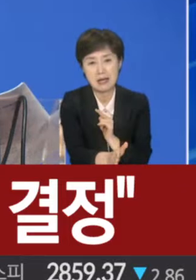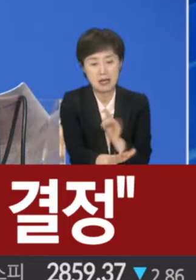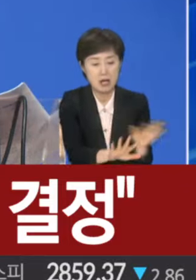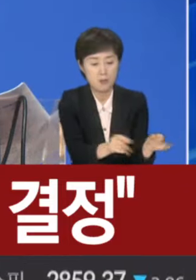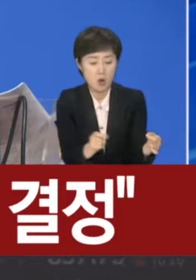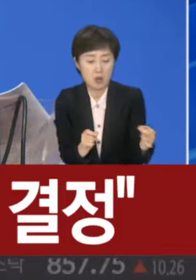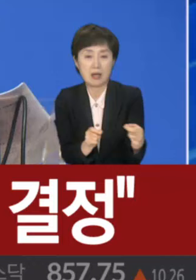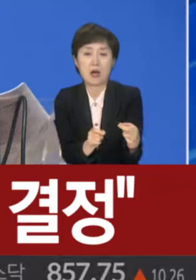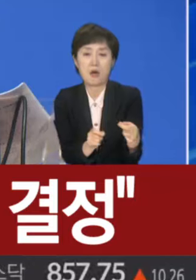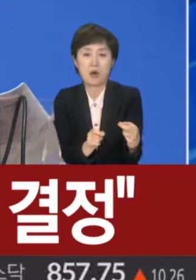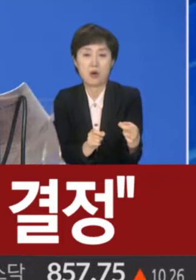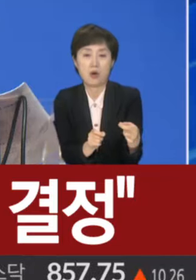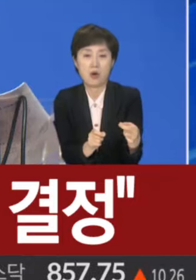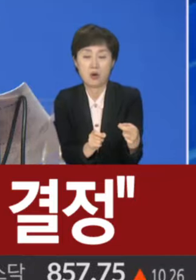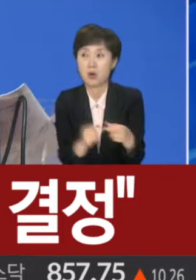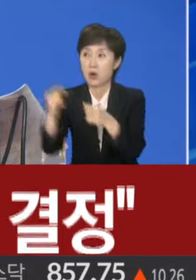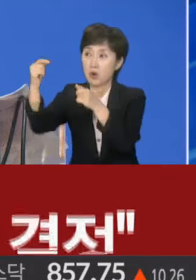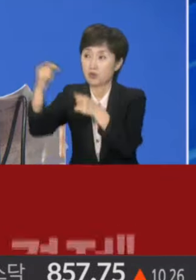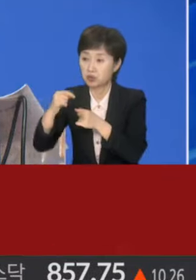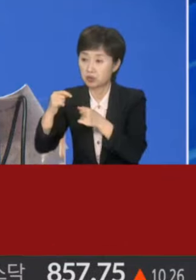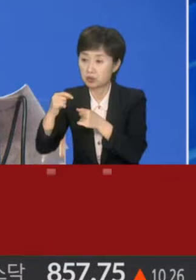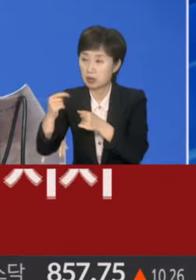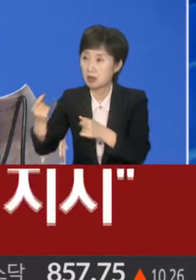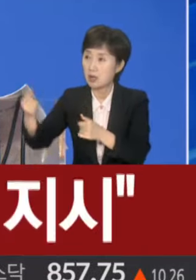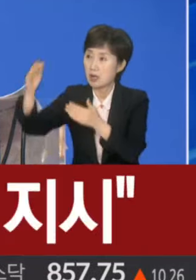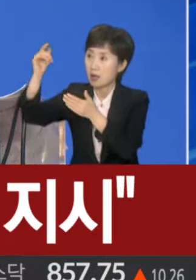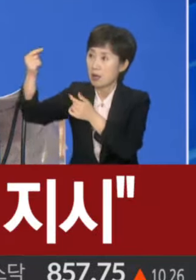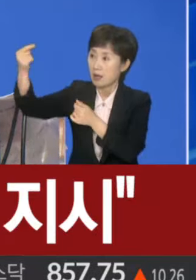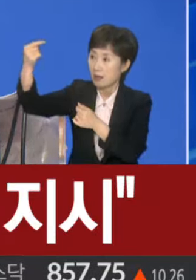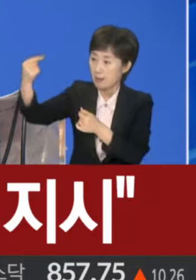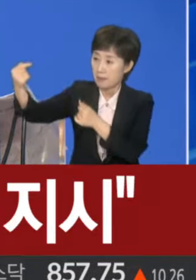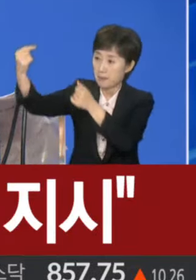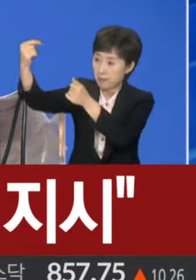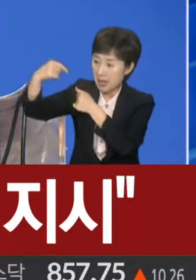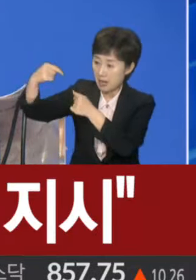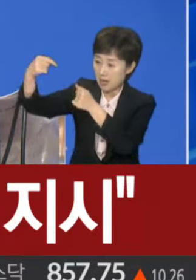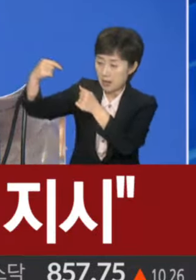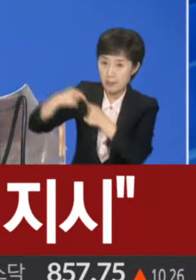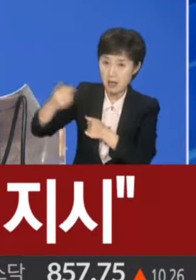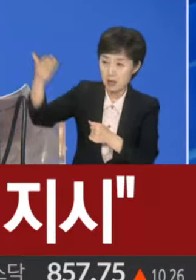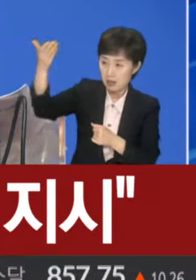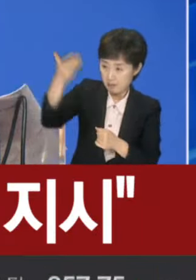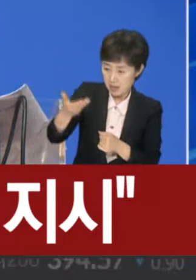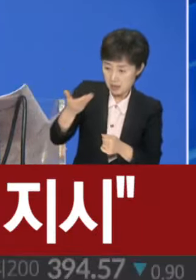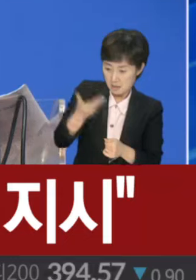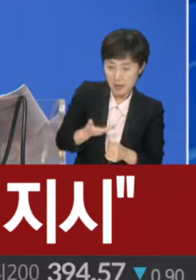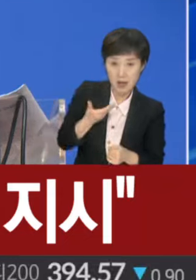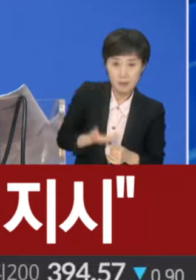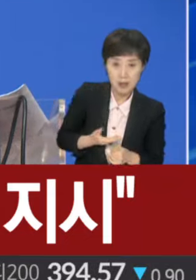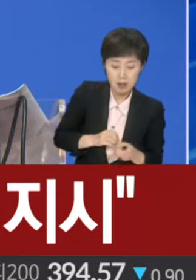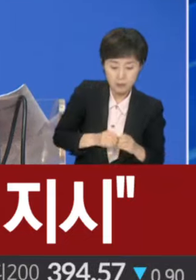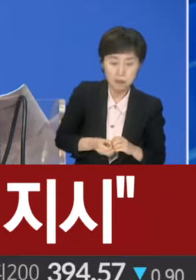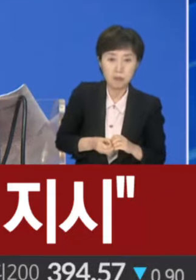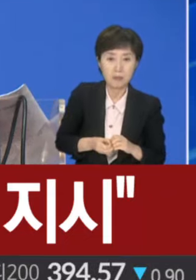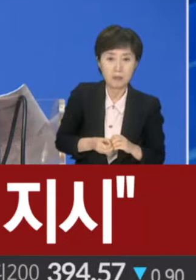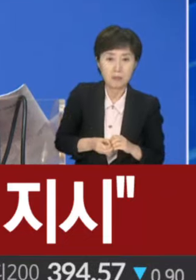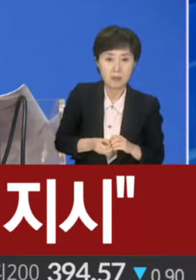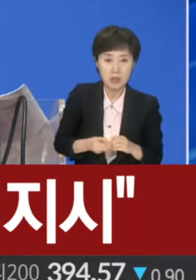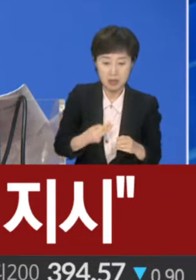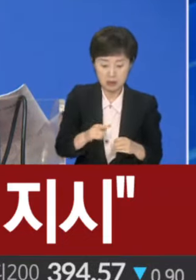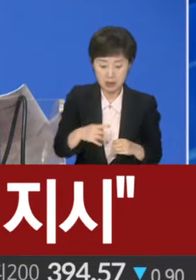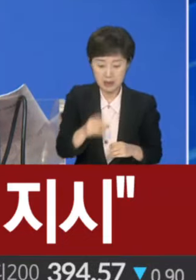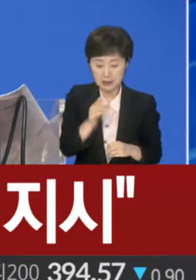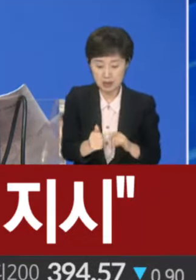지시가 대대장으로 넘어오면서 거기서 바뀌었다는 거예요. 그래서 직접적인 수중수색 지시는 이 대대장에게 있었던